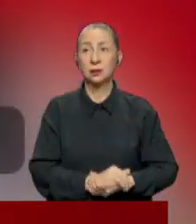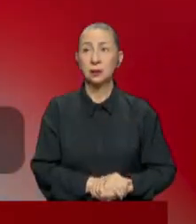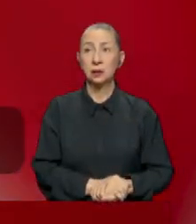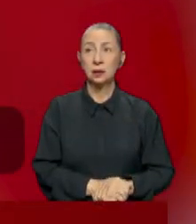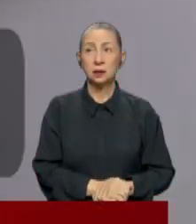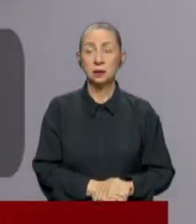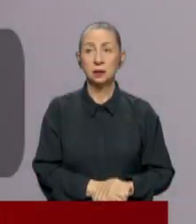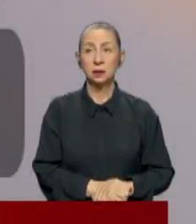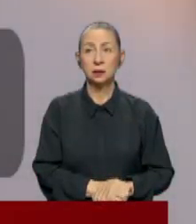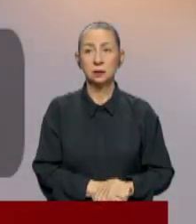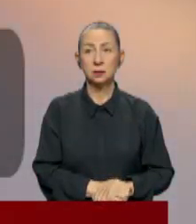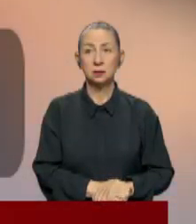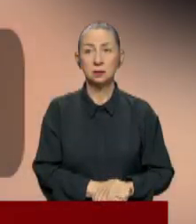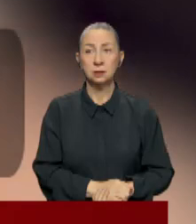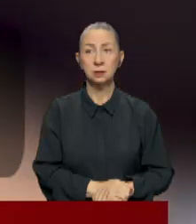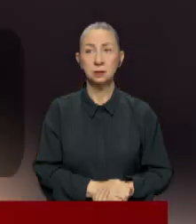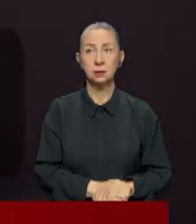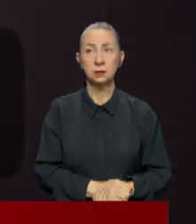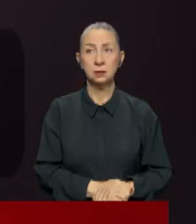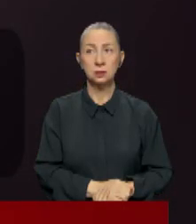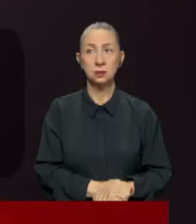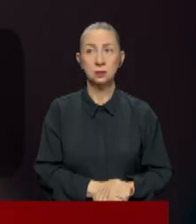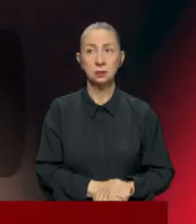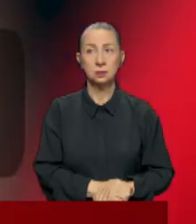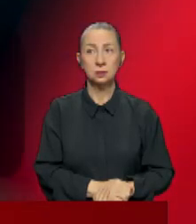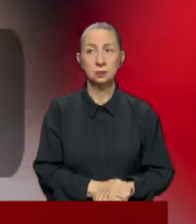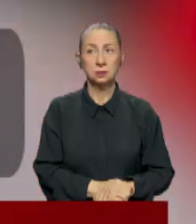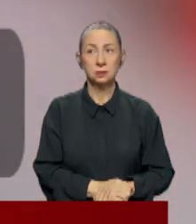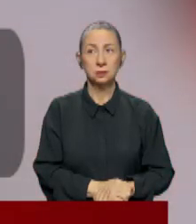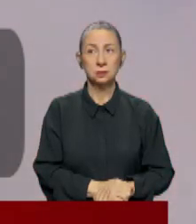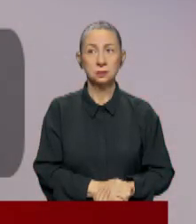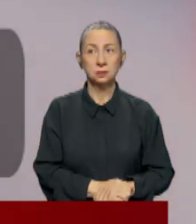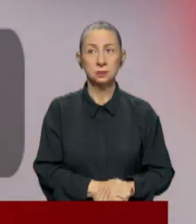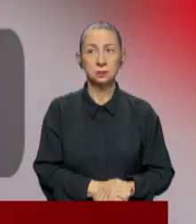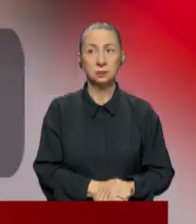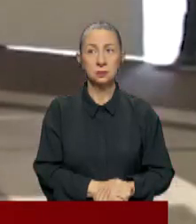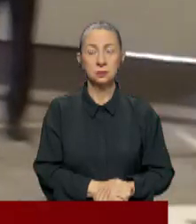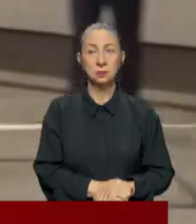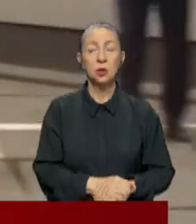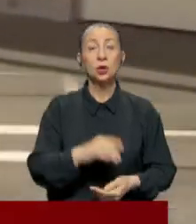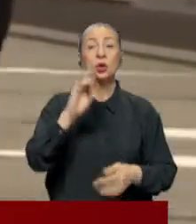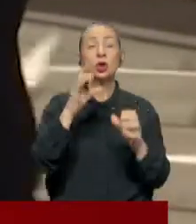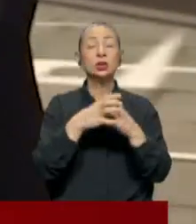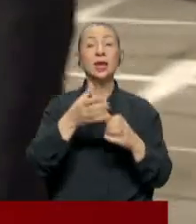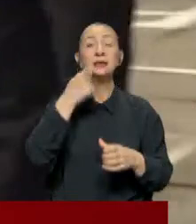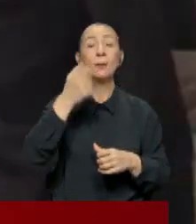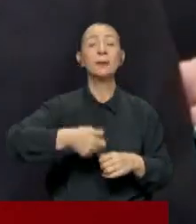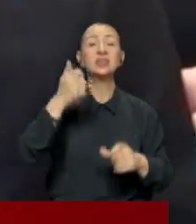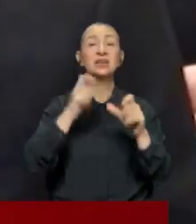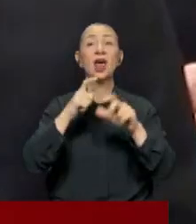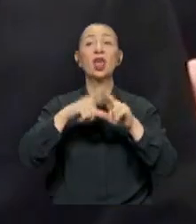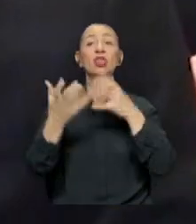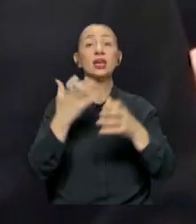alma, yasak, tamam, alma. 292 konutun Orhaneli'de inşa edilen... Ülke Ocakları eski başkanı Sinan